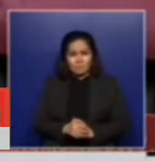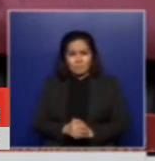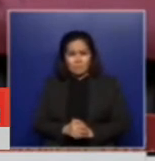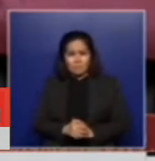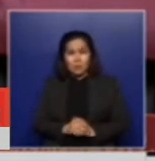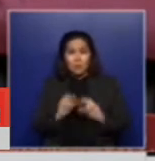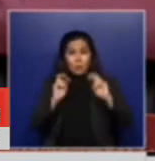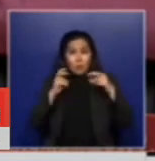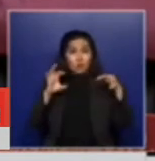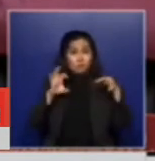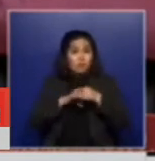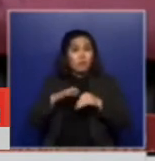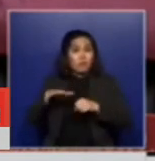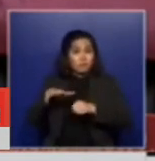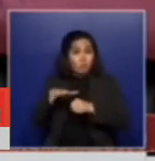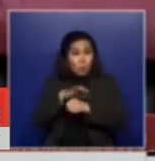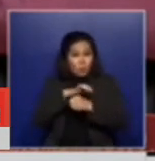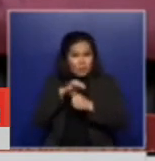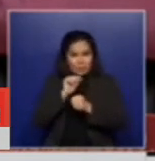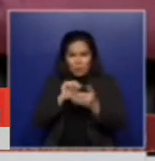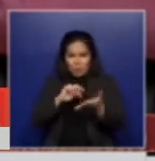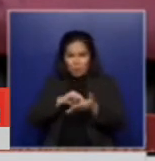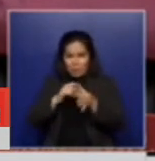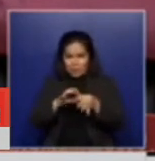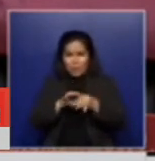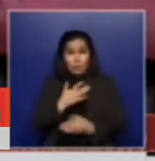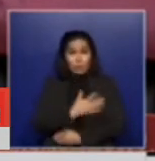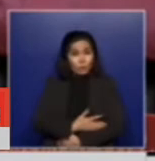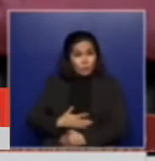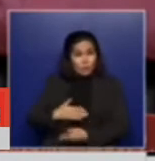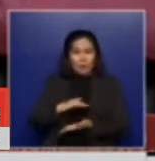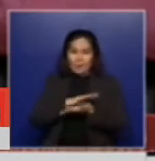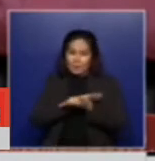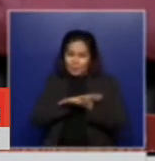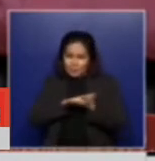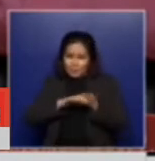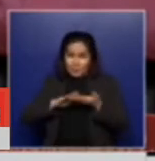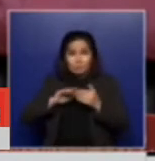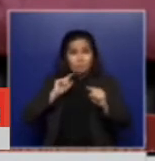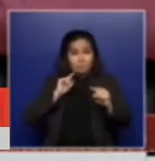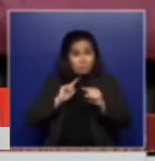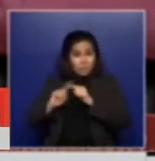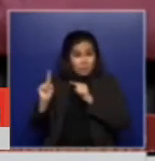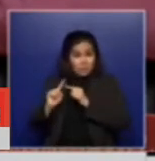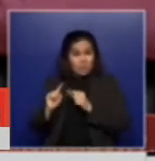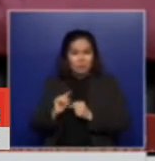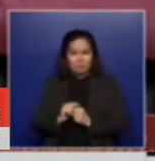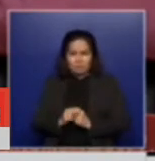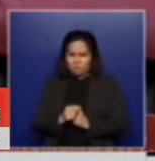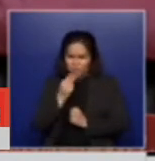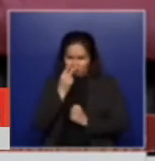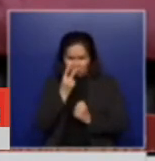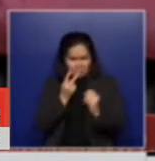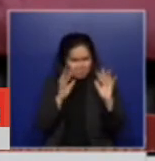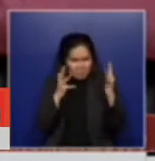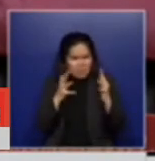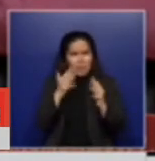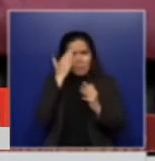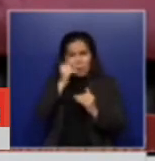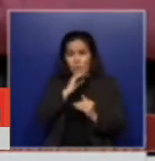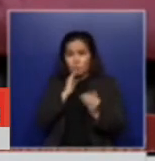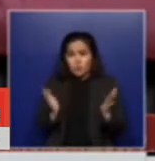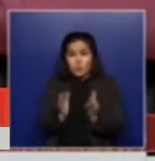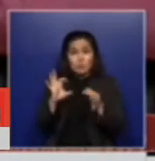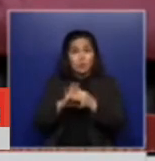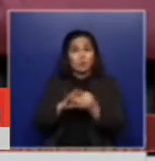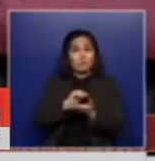เป็นเกี่ยวข้องกับเรื่องของสุขภาพเรื่องของความสะอาด Health and Hygienity เนี่ยนะครับซึ่งมันจะไปส่งเสริมอุตสาหกรรมห